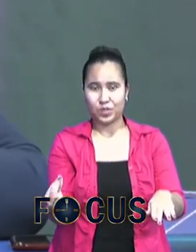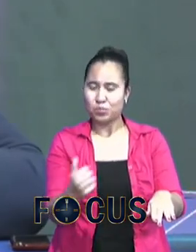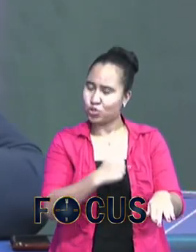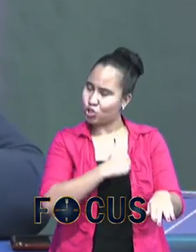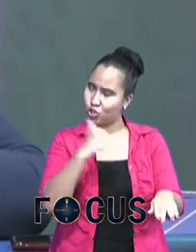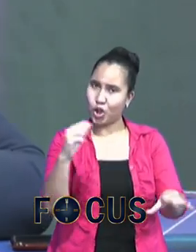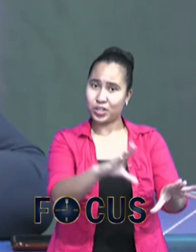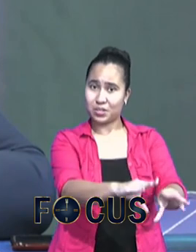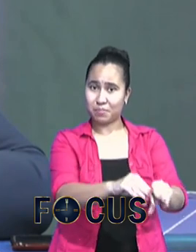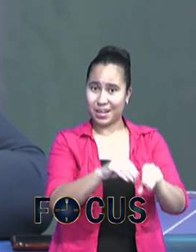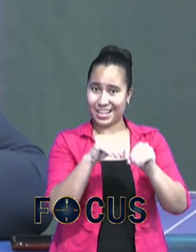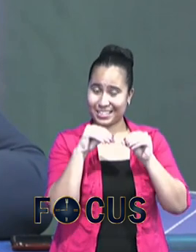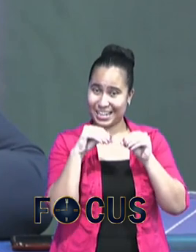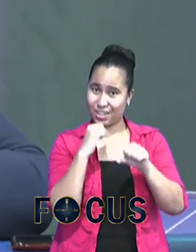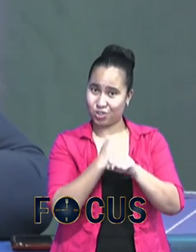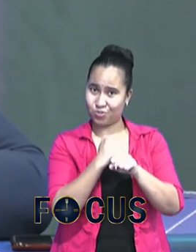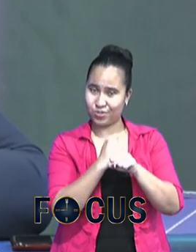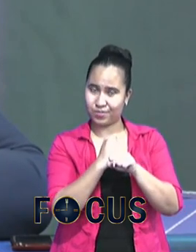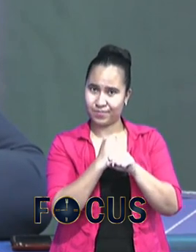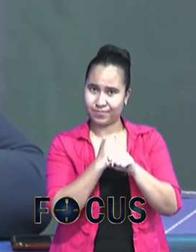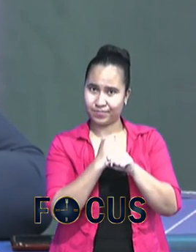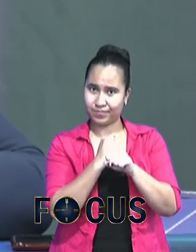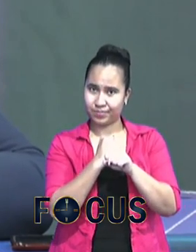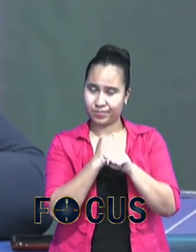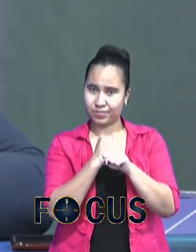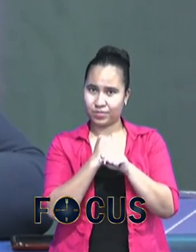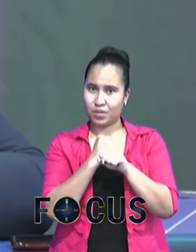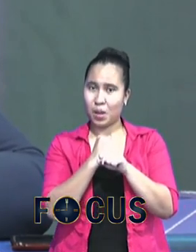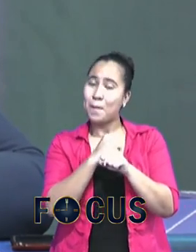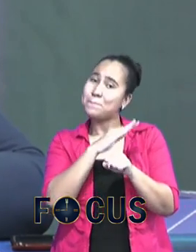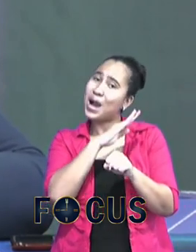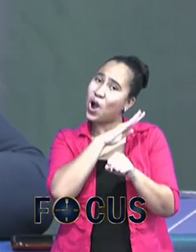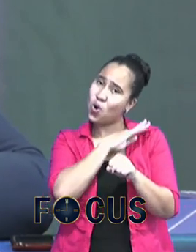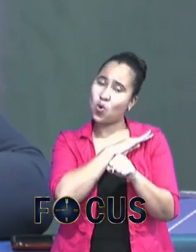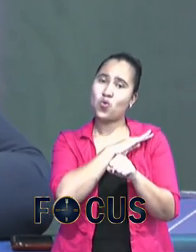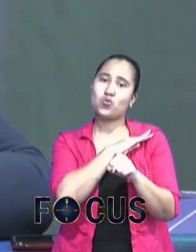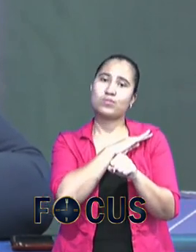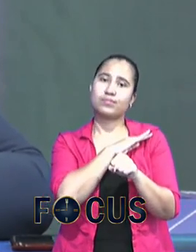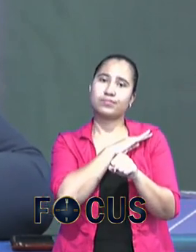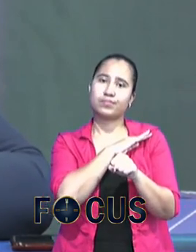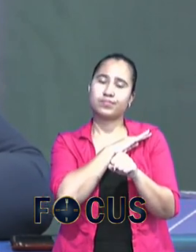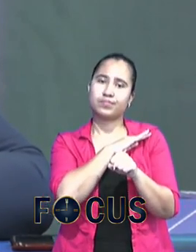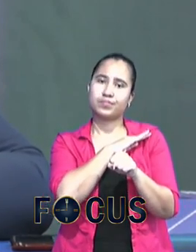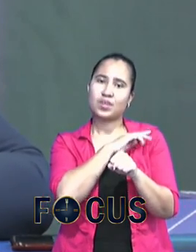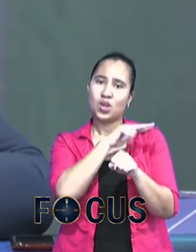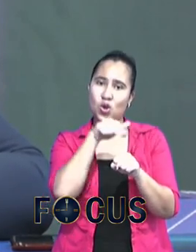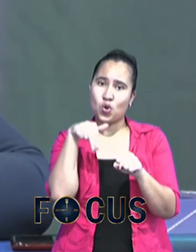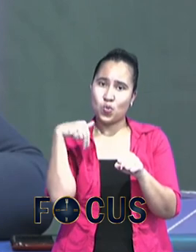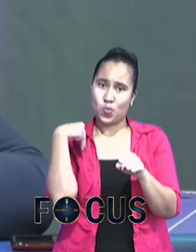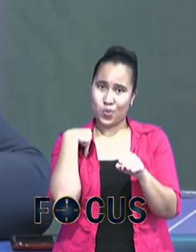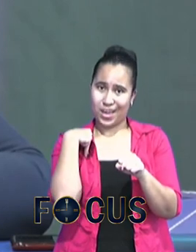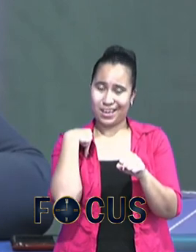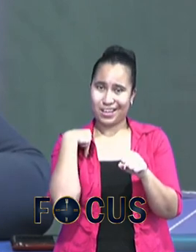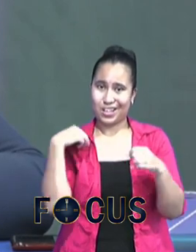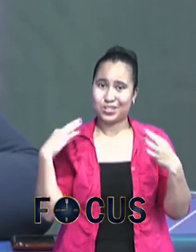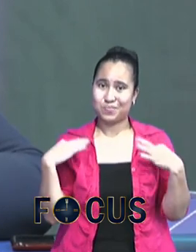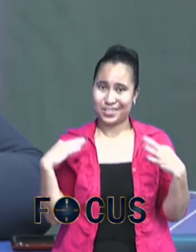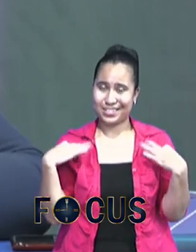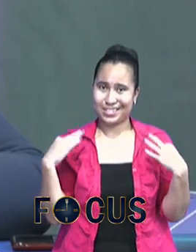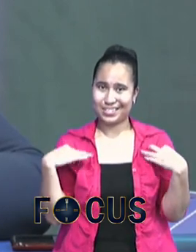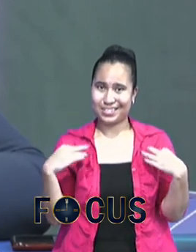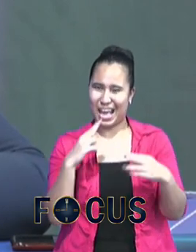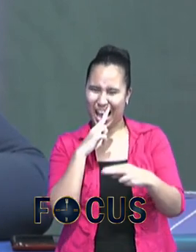maatregelen genomen kunnen worden. Maar tegelijkertijd moeten wij als minister ook